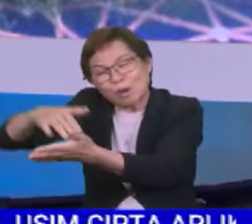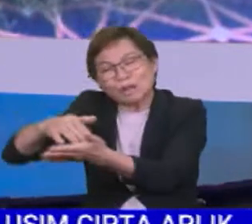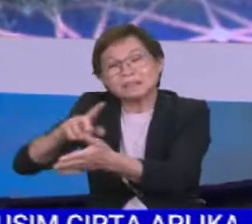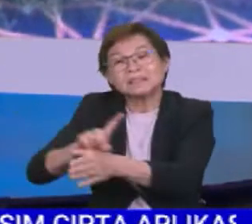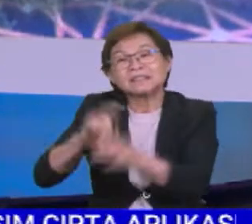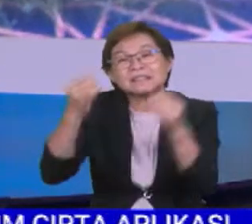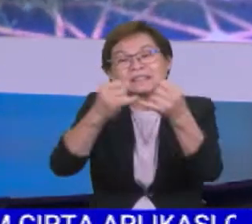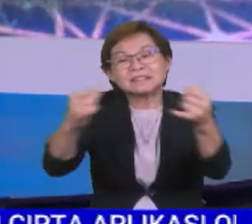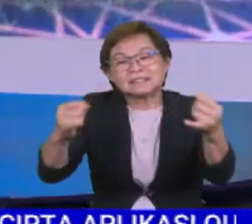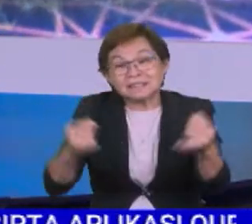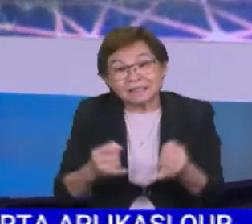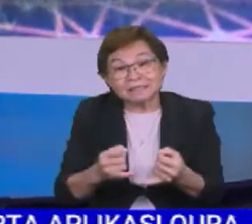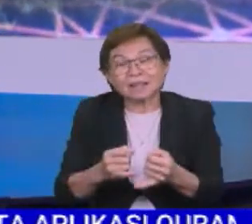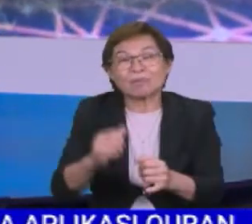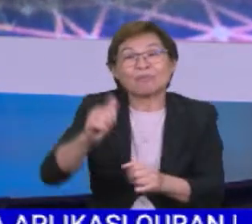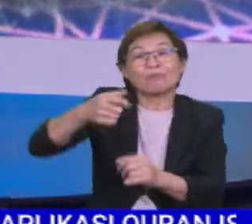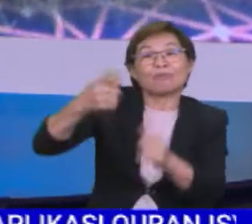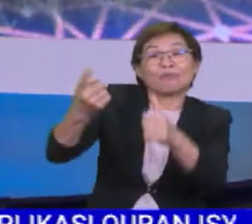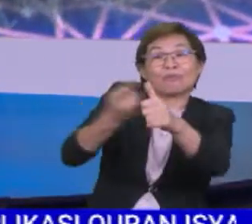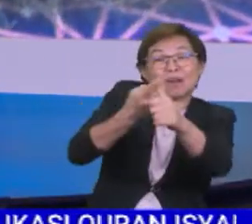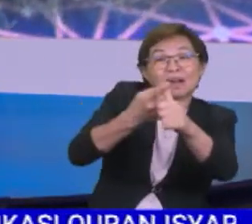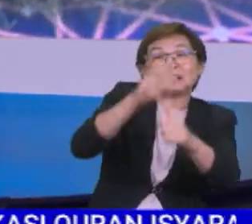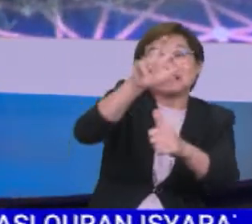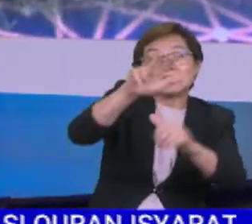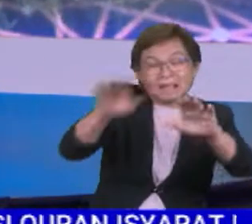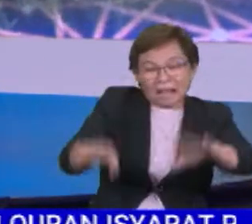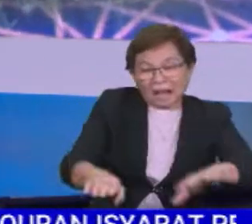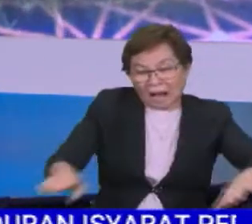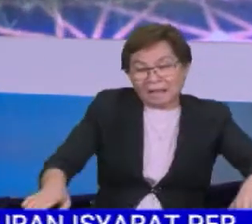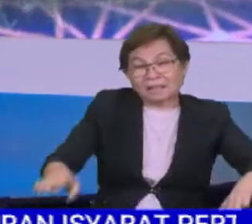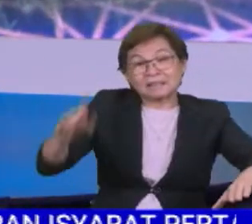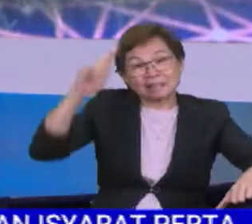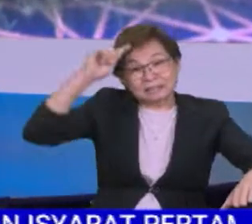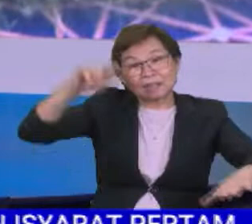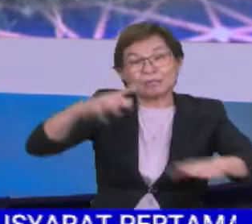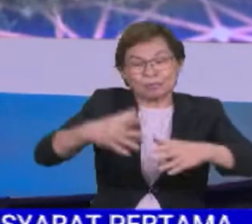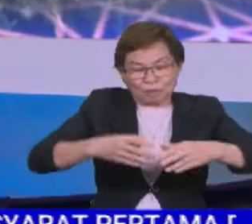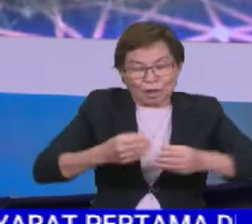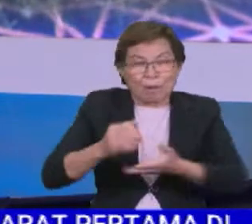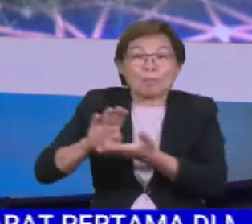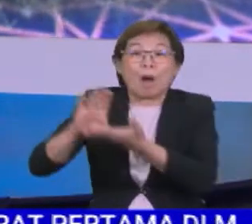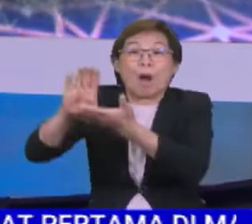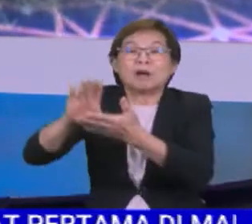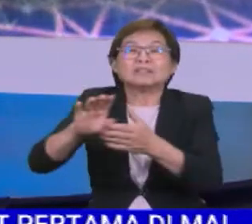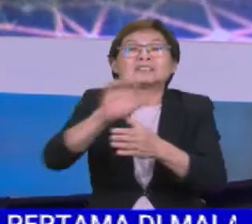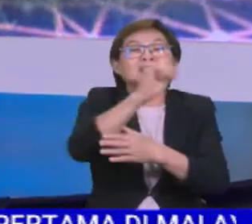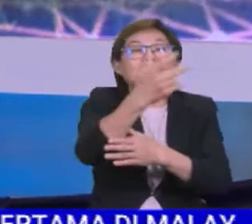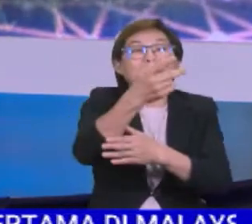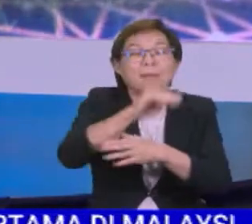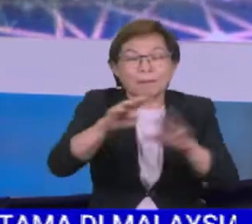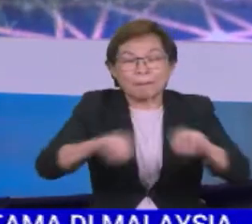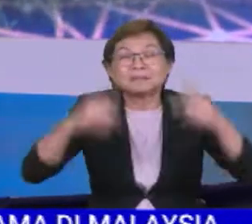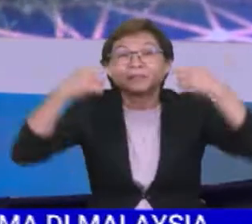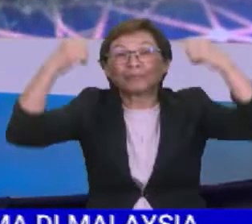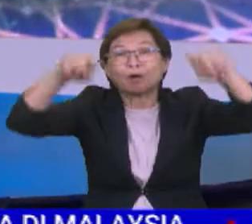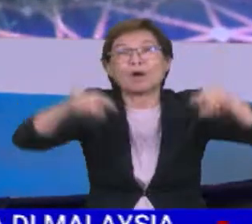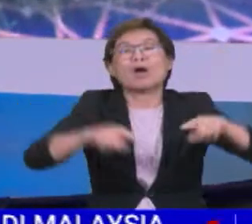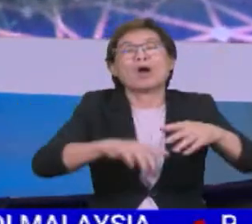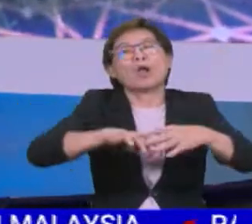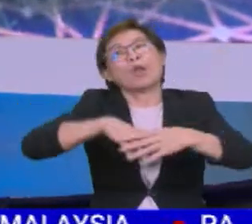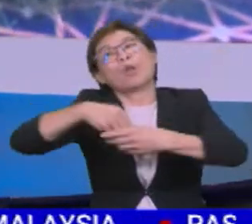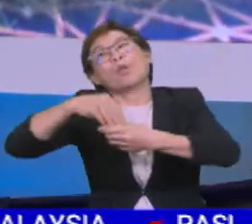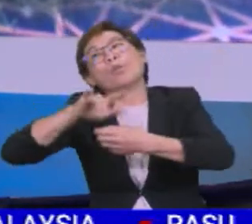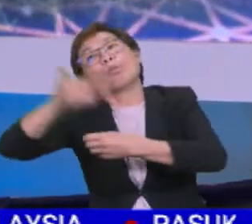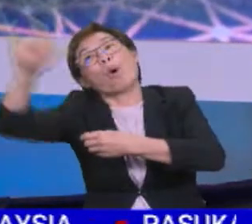peringkat ijazah pertama terbaru tiga anak Terengganu menerima beasiswa skim Plaza Cemerlang peringkat ijazah keluarga